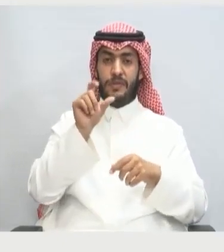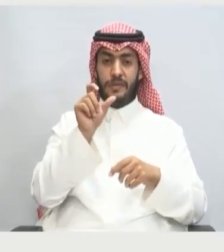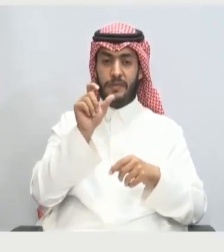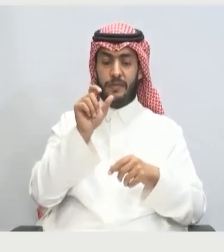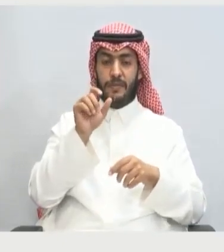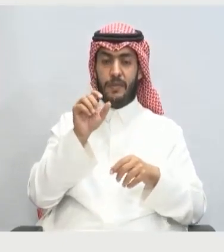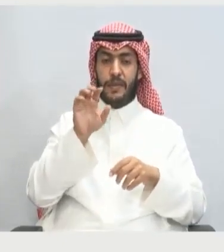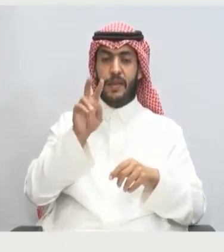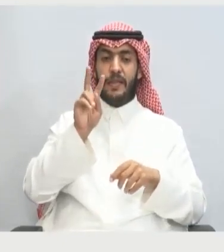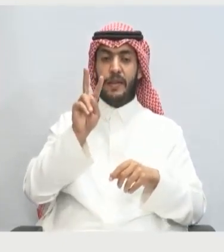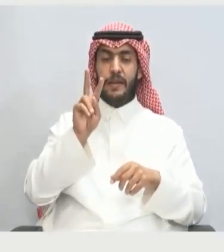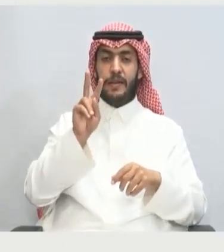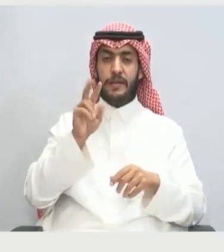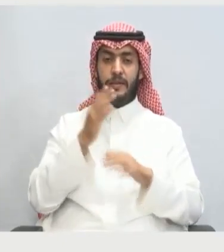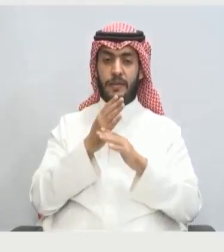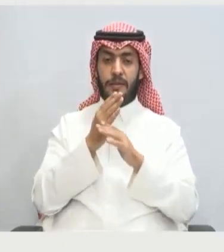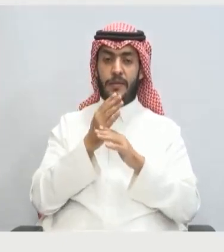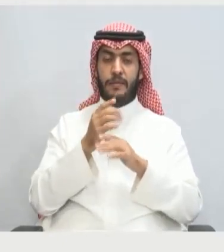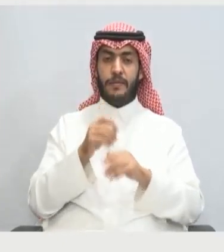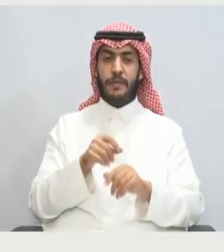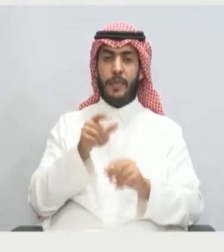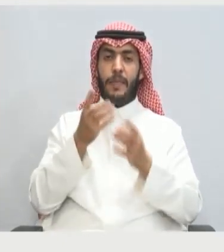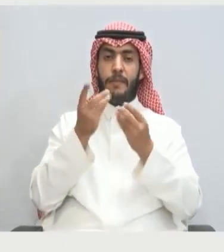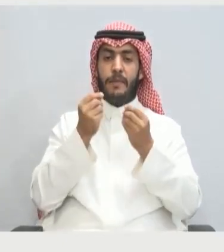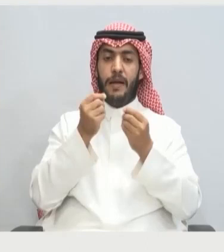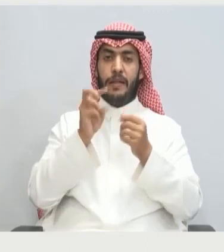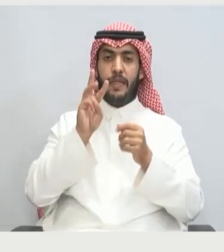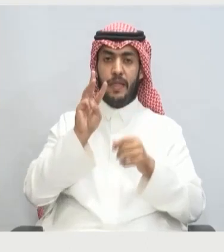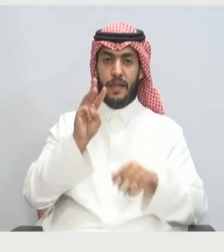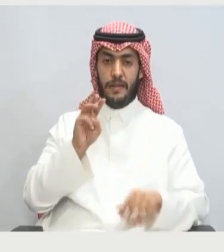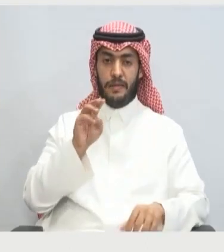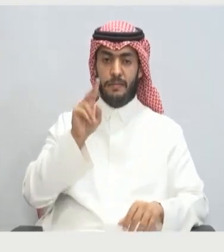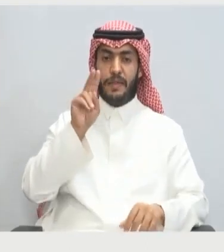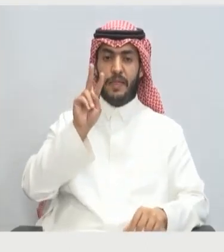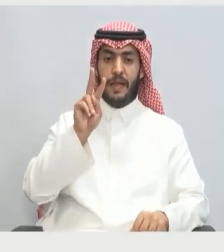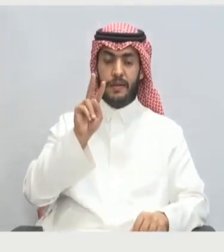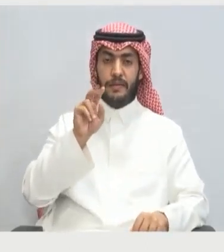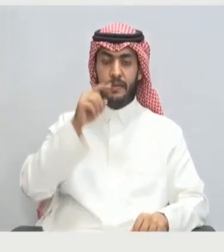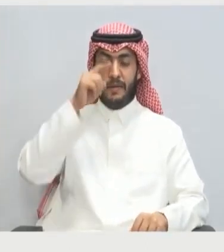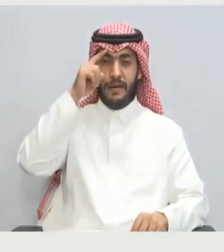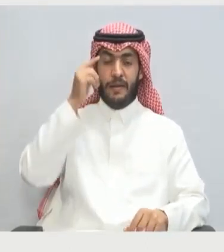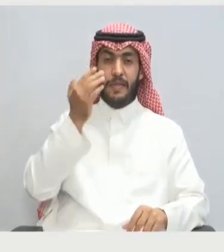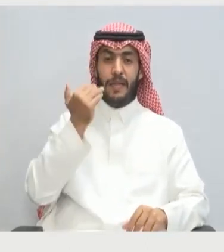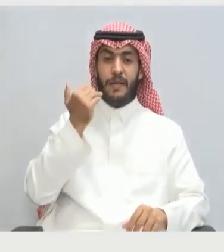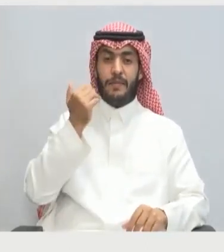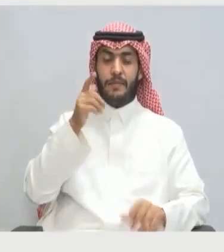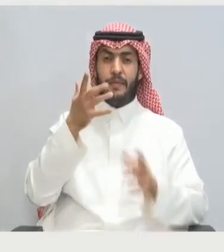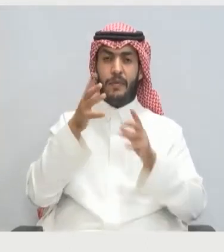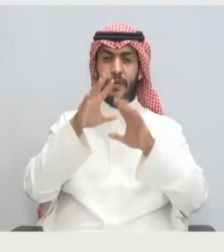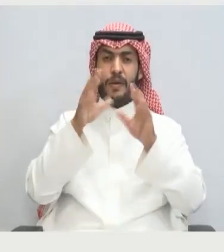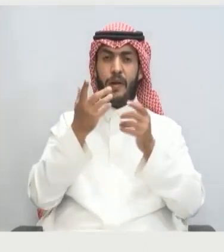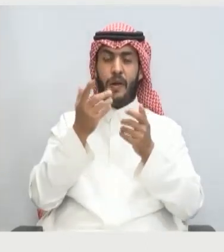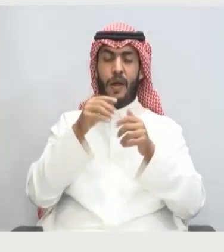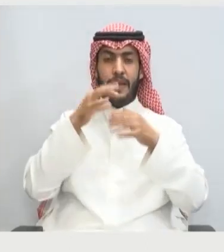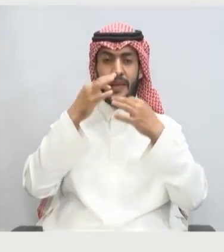سيعطيني اثنين وهي الرتبه للماده الثانيه وسنقول لو طلب منا ما هي